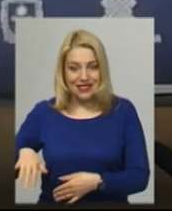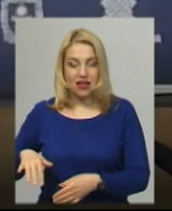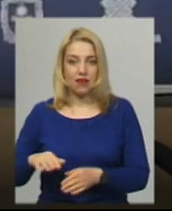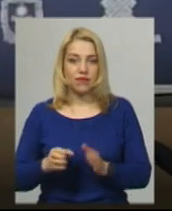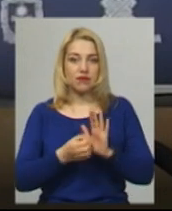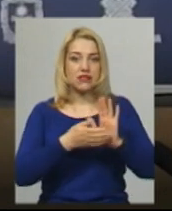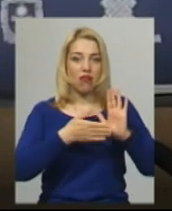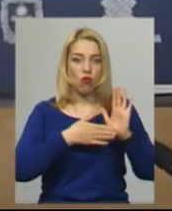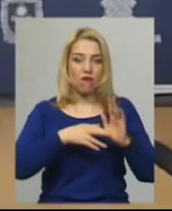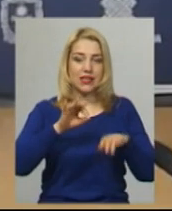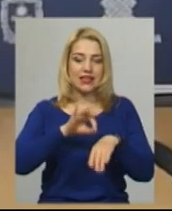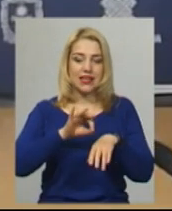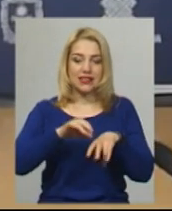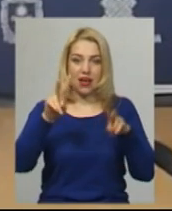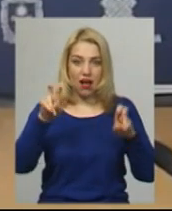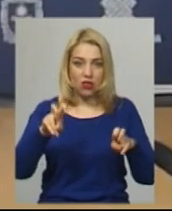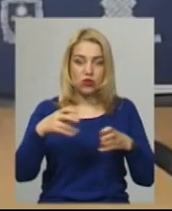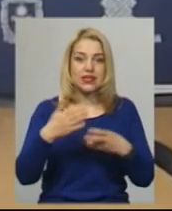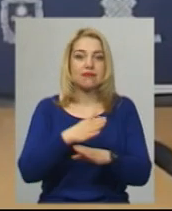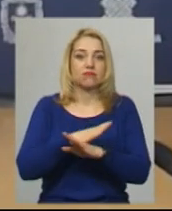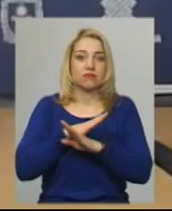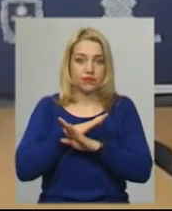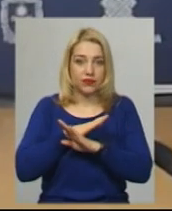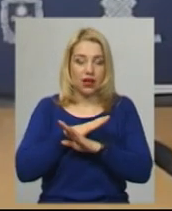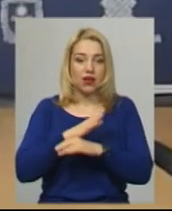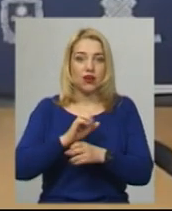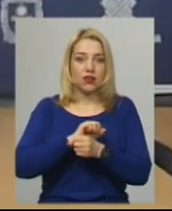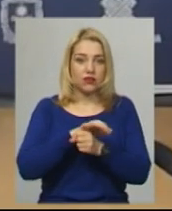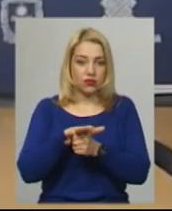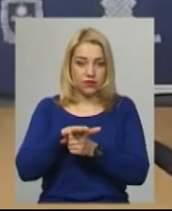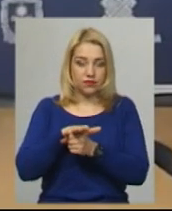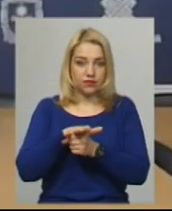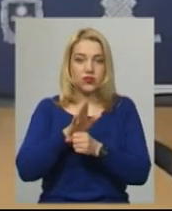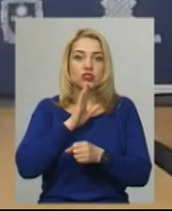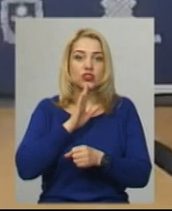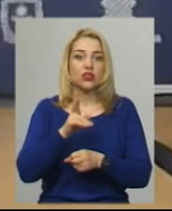встановлення діагнозу посмертного жінці, яка померла в цій лікарні,